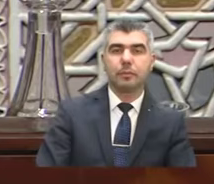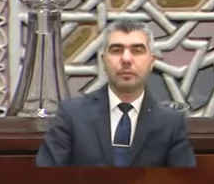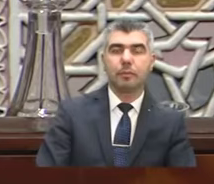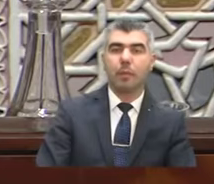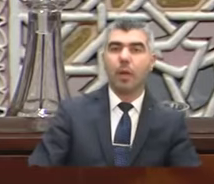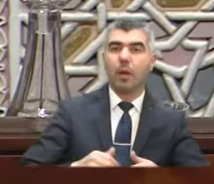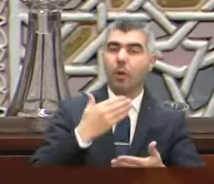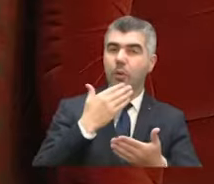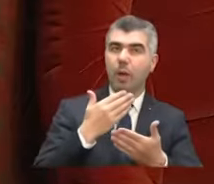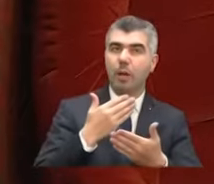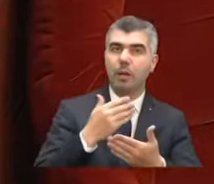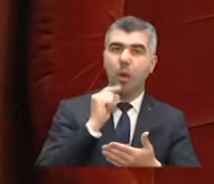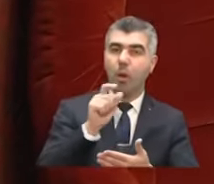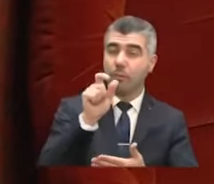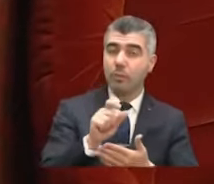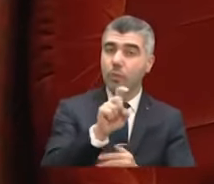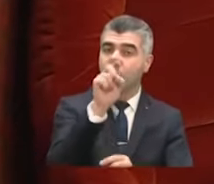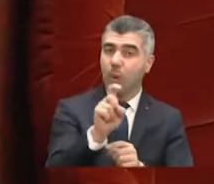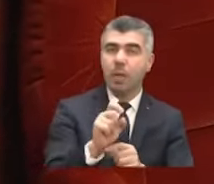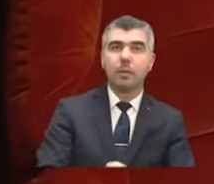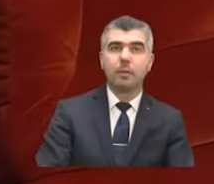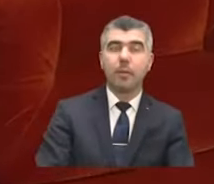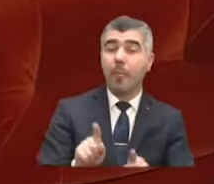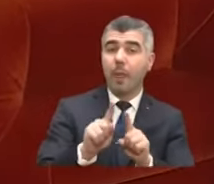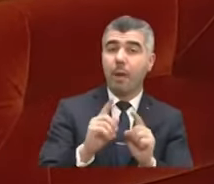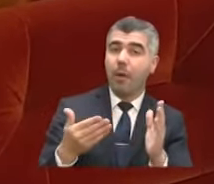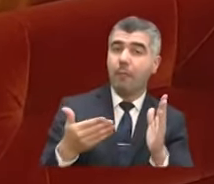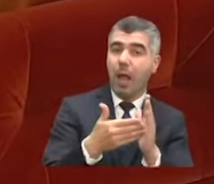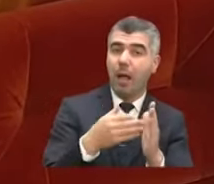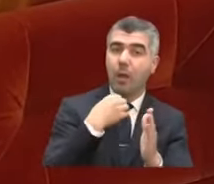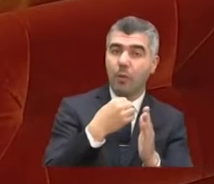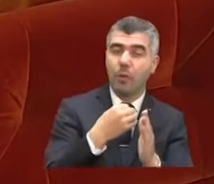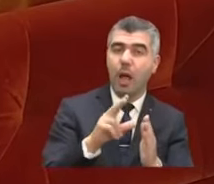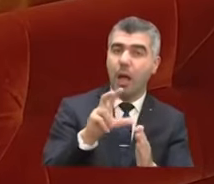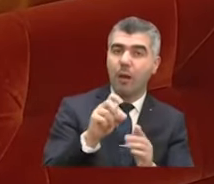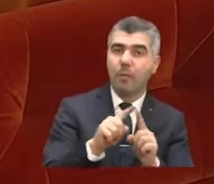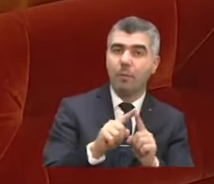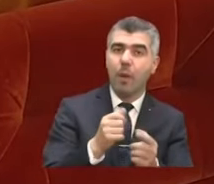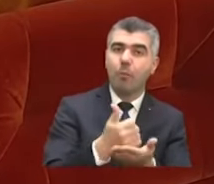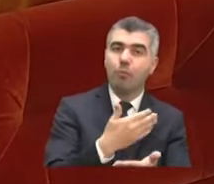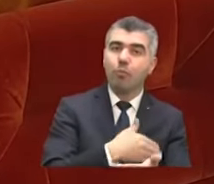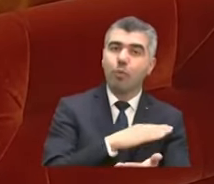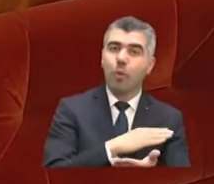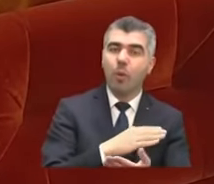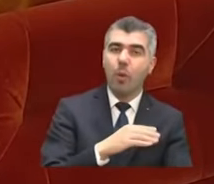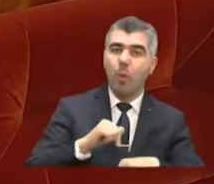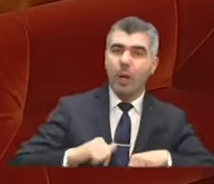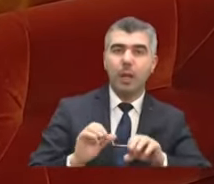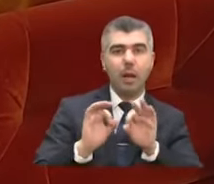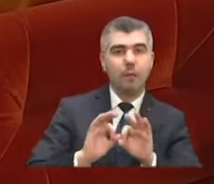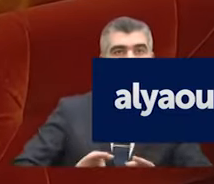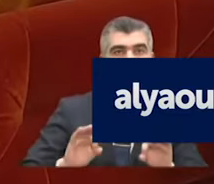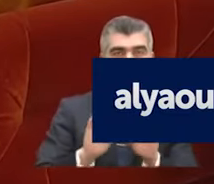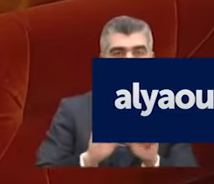شكرا السيد النائب المحترم على السؤال ديالكم. انتم قلتوا في الاخير كتعرفوا بان الوزاره ماشي مسؤوله على هذه القضيه،